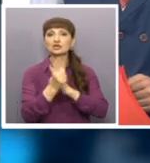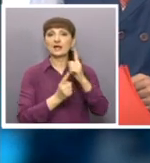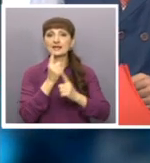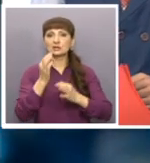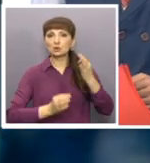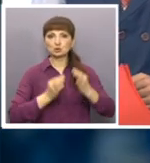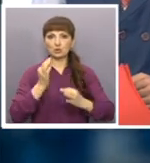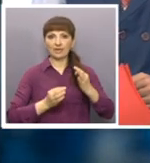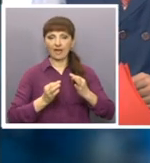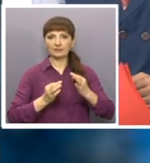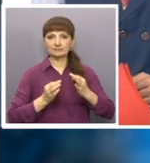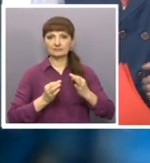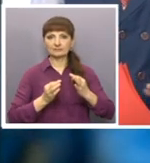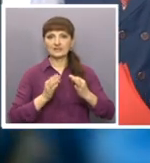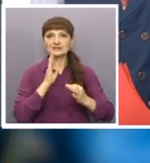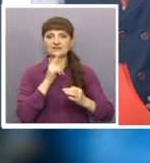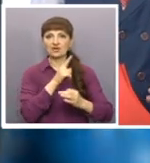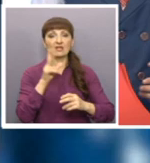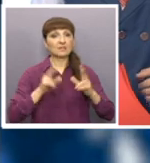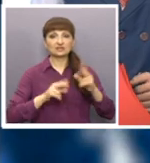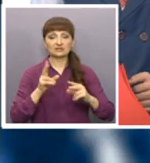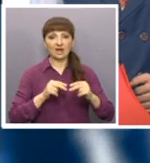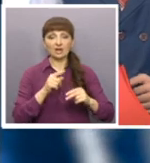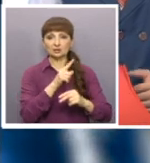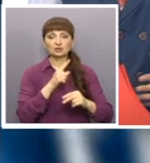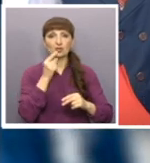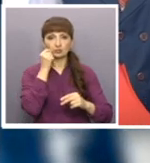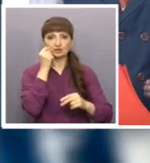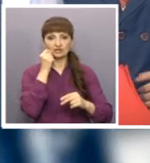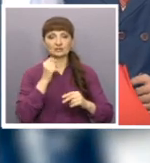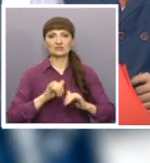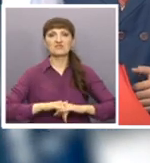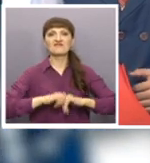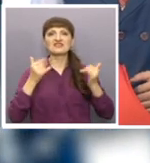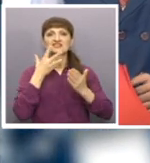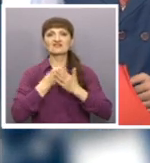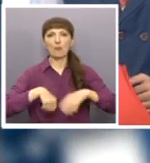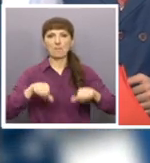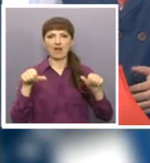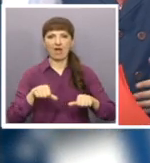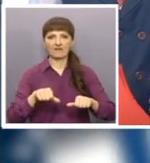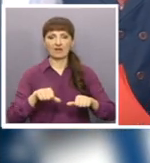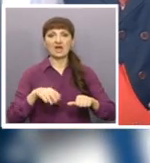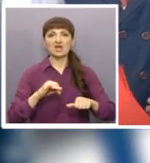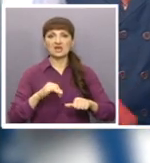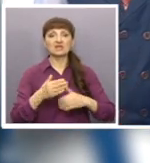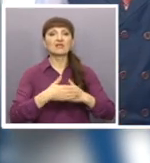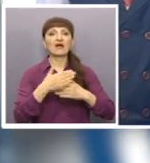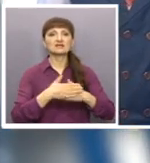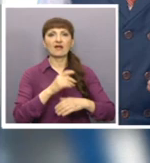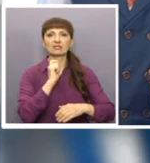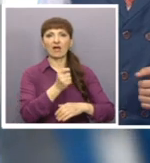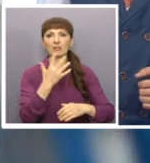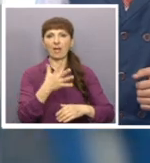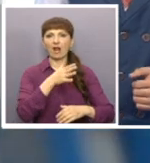судья Гульсара Байгенджинова посчитала, что Тулеген Игибеков превысил власть и должностные полномочия и приговорила к